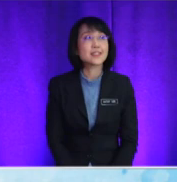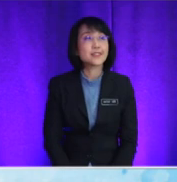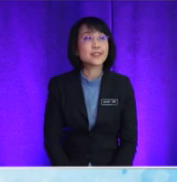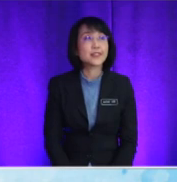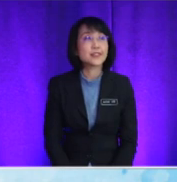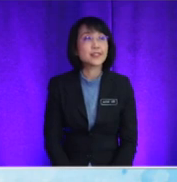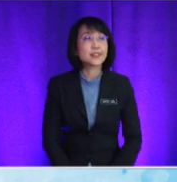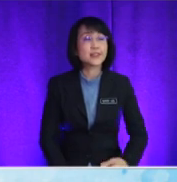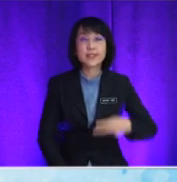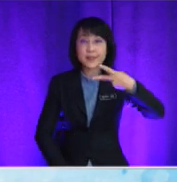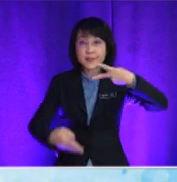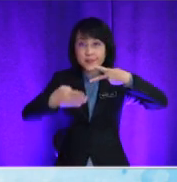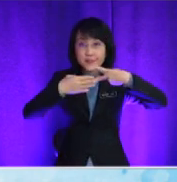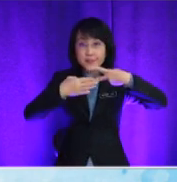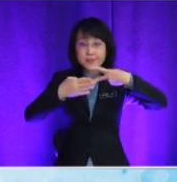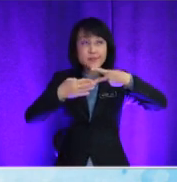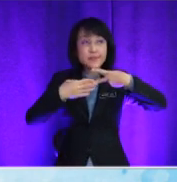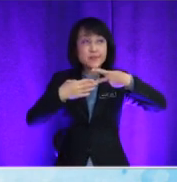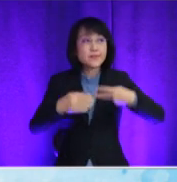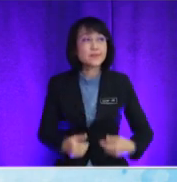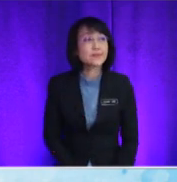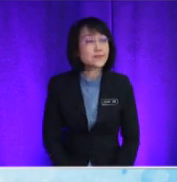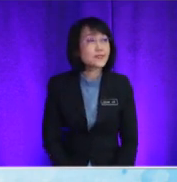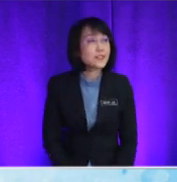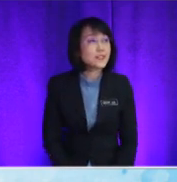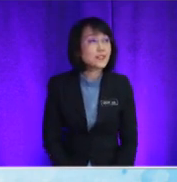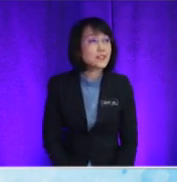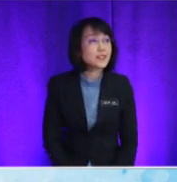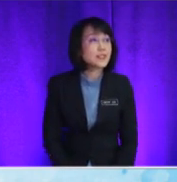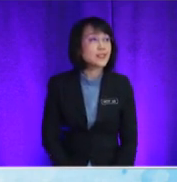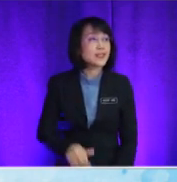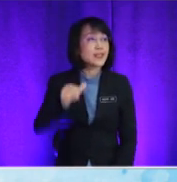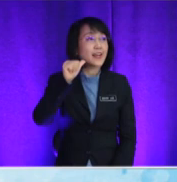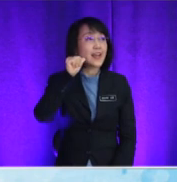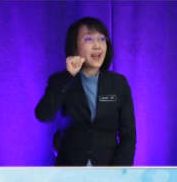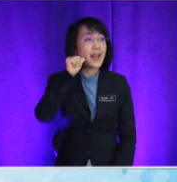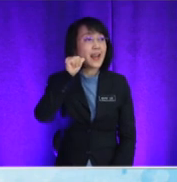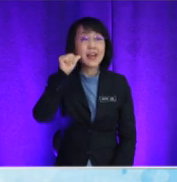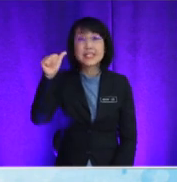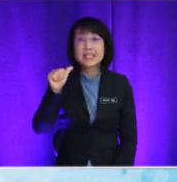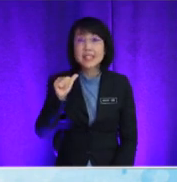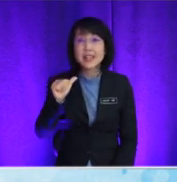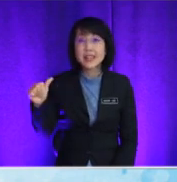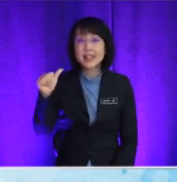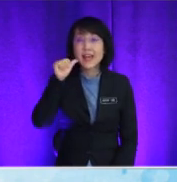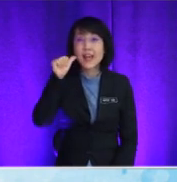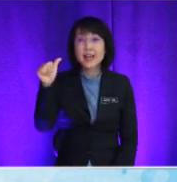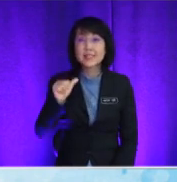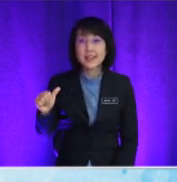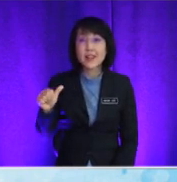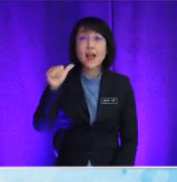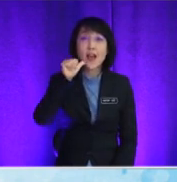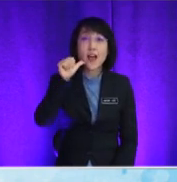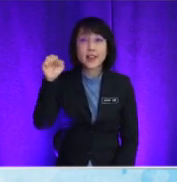bawah ajian Alya Maisarah Terima kasih karena bersama-sama dengan kami